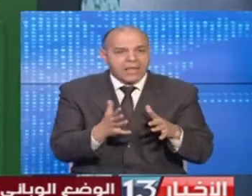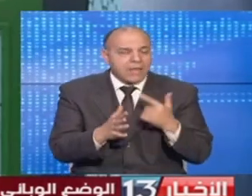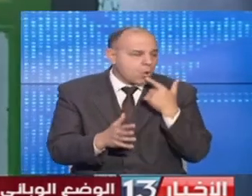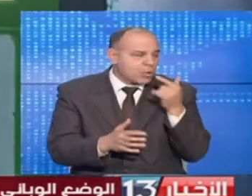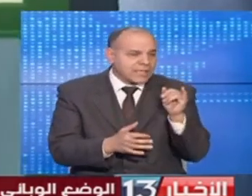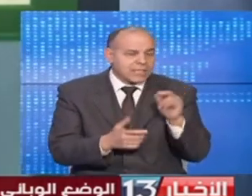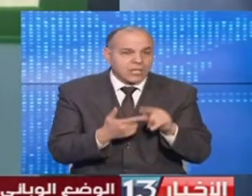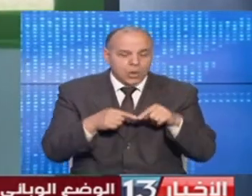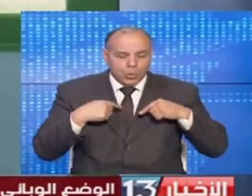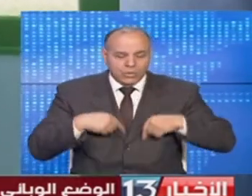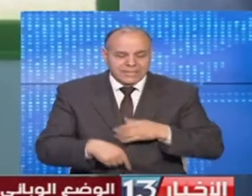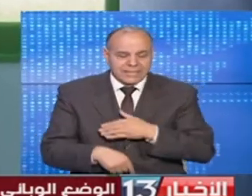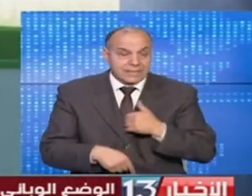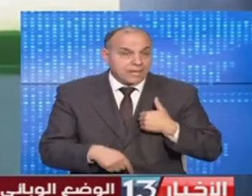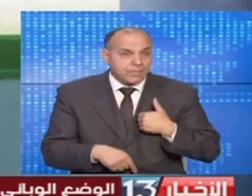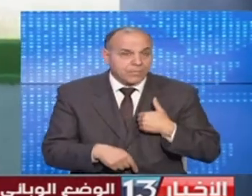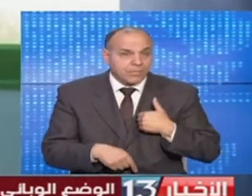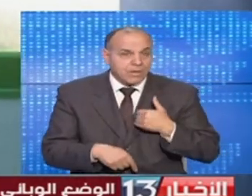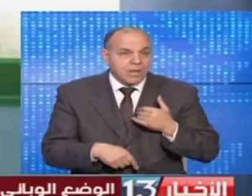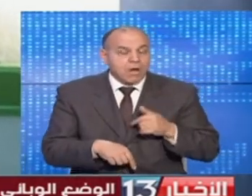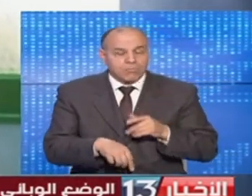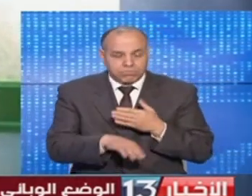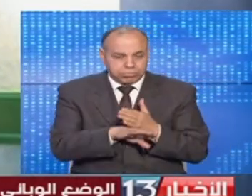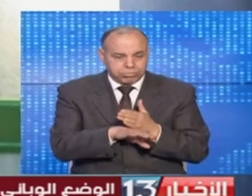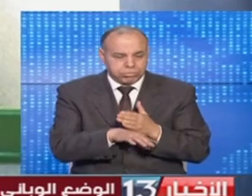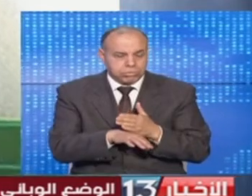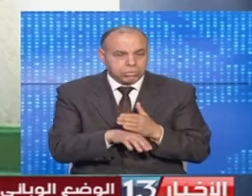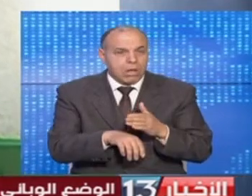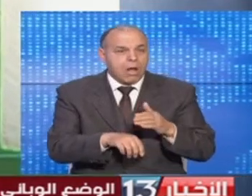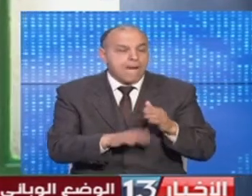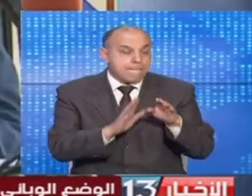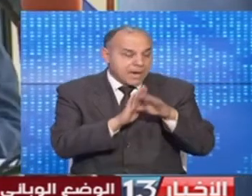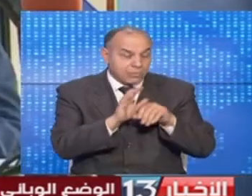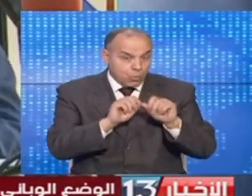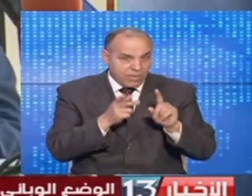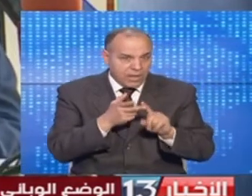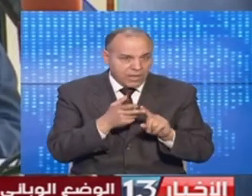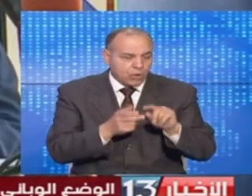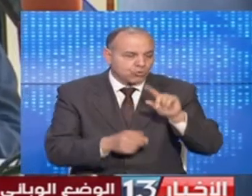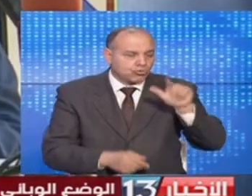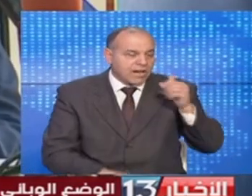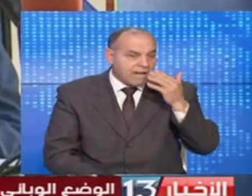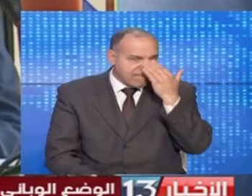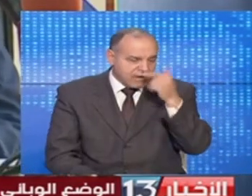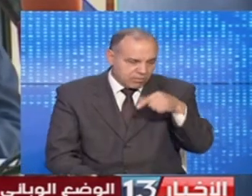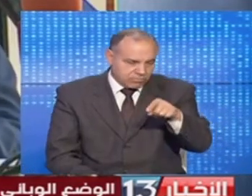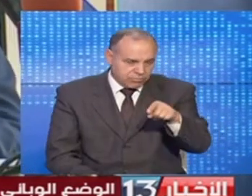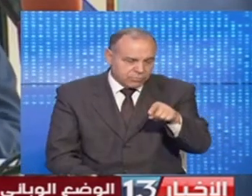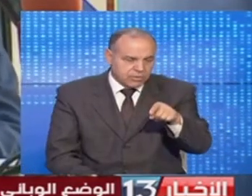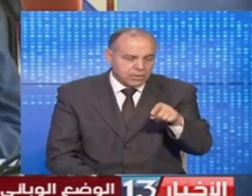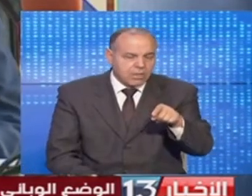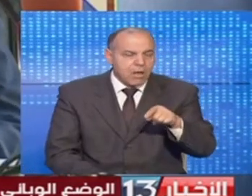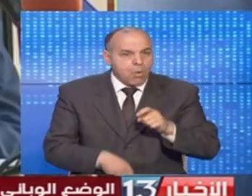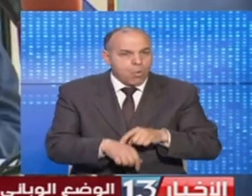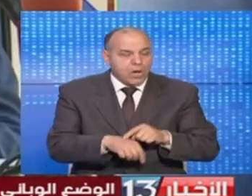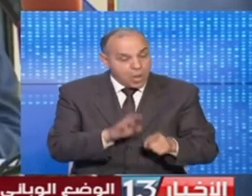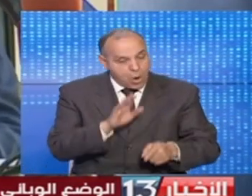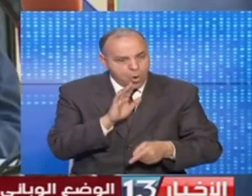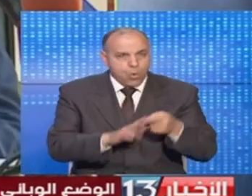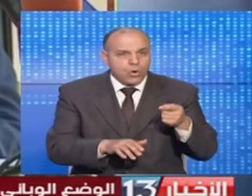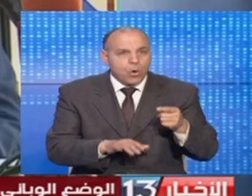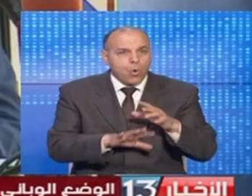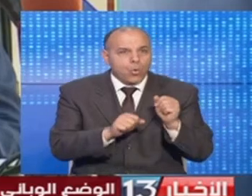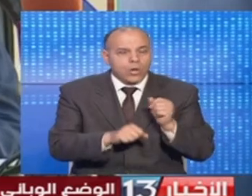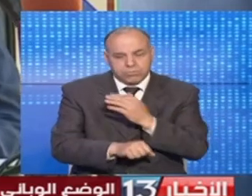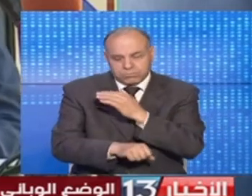اعلنه وزير الصحه بمقتضى ما رسمته هذه الاستراتيجيه في شهر فيفري القادم بمرحله اولى تشمل